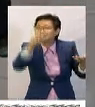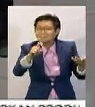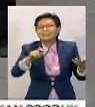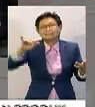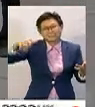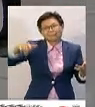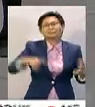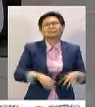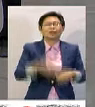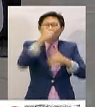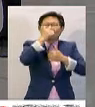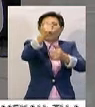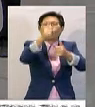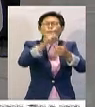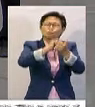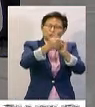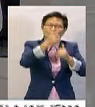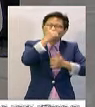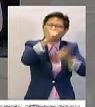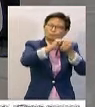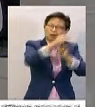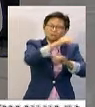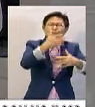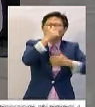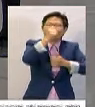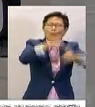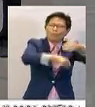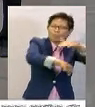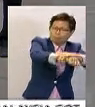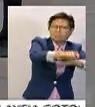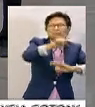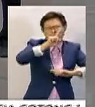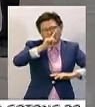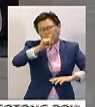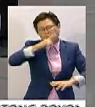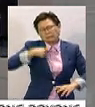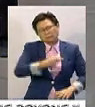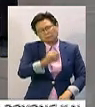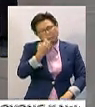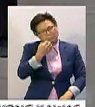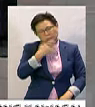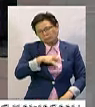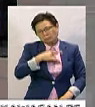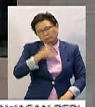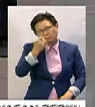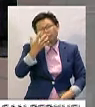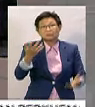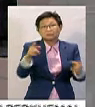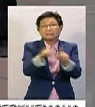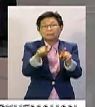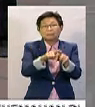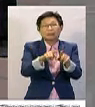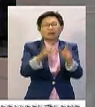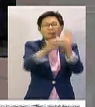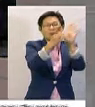Fatil. Sebagai peminat sukan dan juga bola sepak, semestinya kita kecewa. Seperti mana dalam